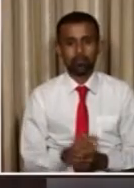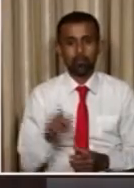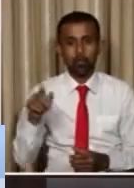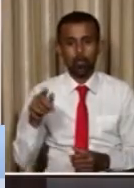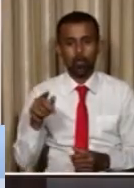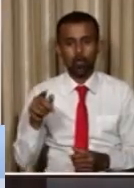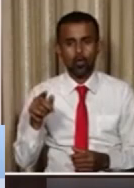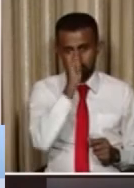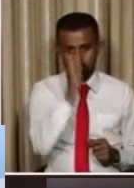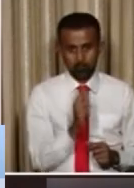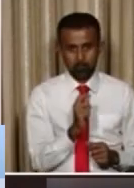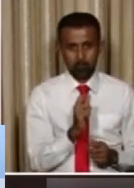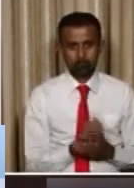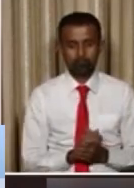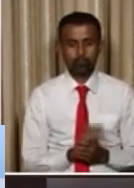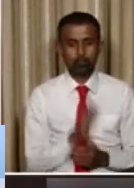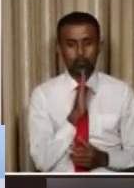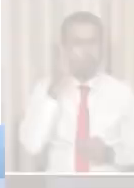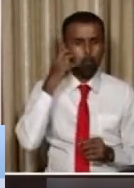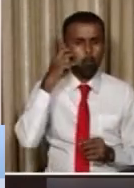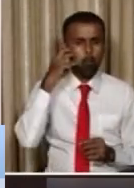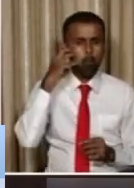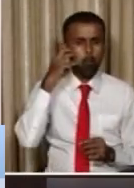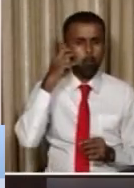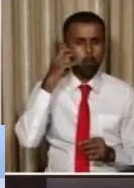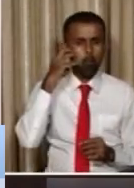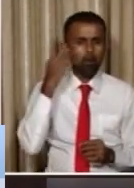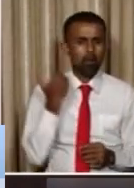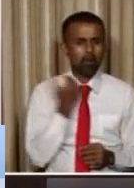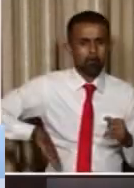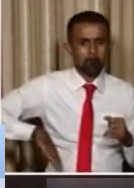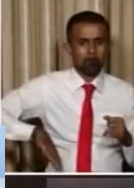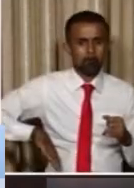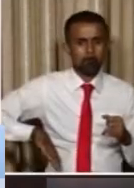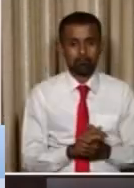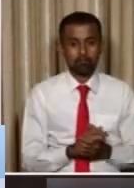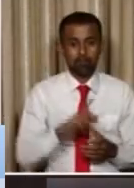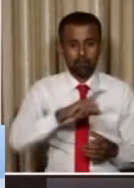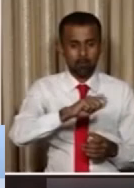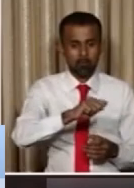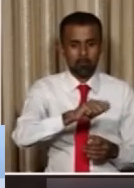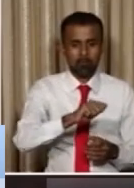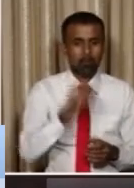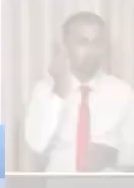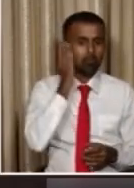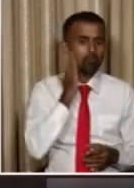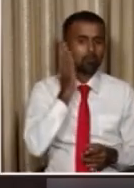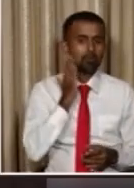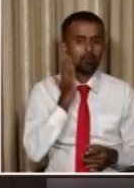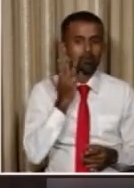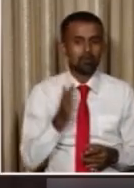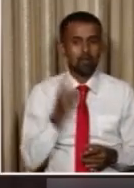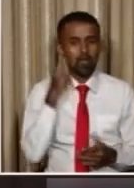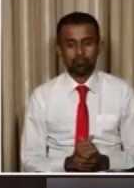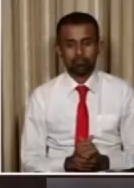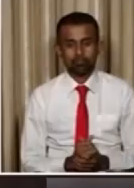ජොකියා කියලා පොඩ්ඩක් කියලා දෙන්න ඉස්සල්. සාමාන්‍යයෙන් අපේ ගම්මල කම්මුල් ගාය හැදෙනම ගානවා උරුලෑ සට්ටම්. මූ කම්බුලේ ගාගත්තාම මේ